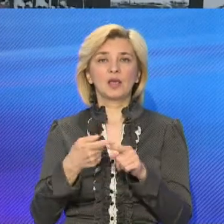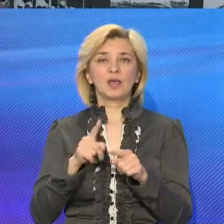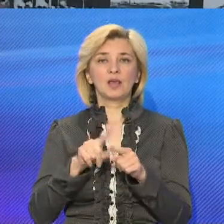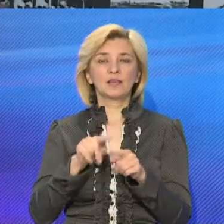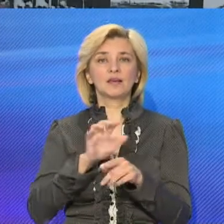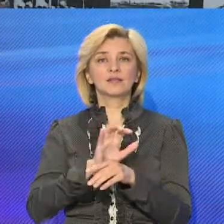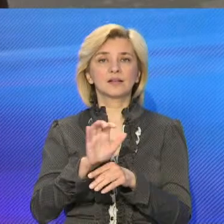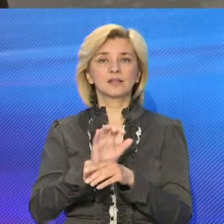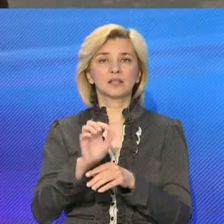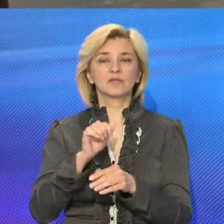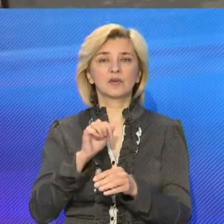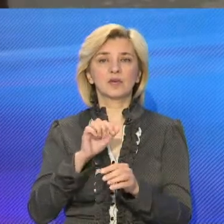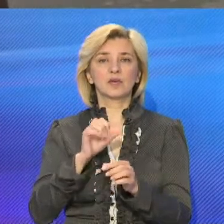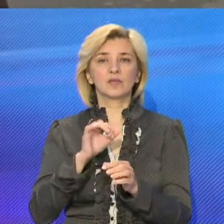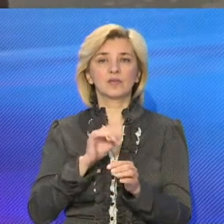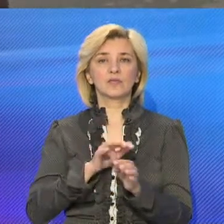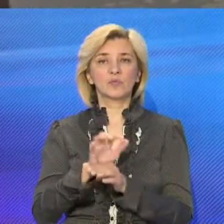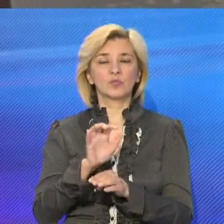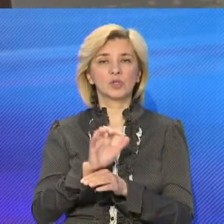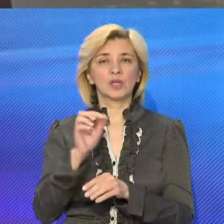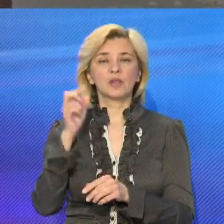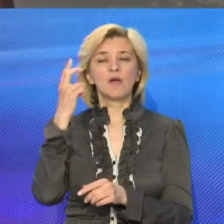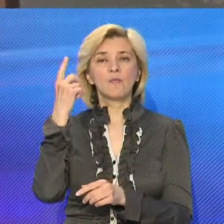общественно-массовой литературы.